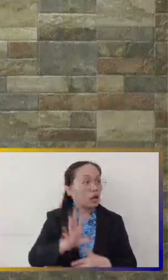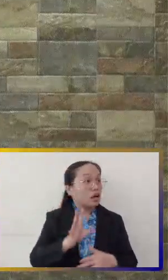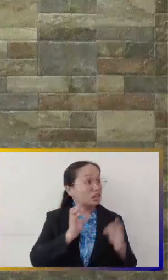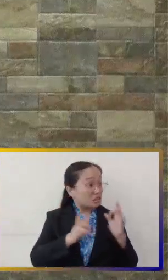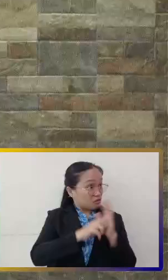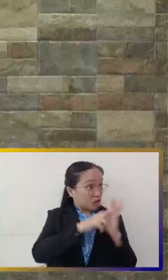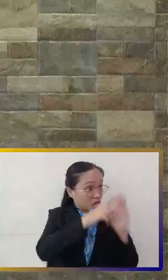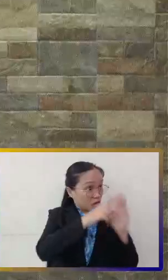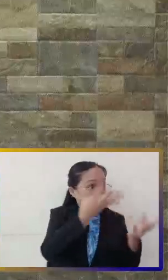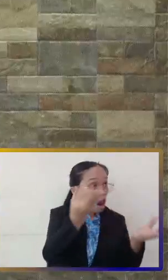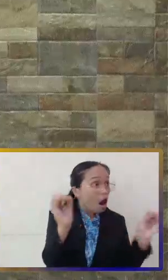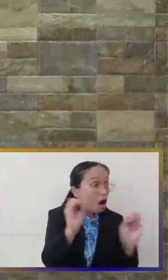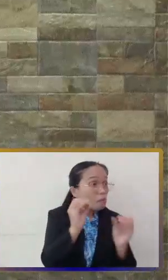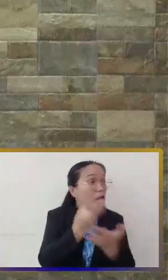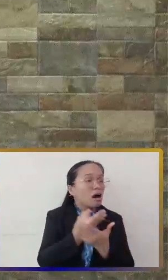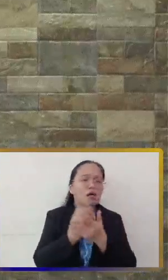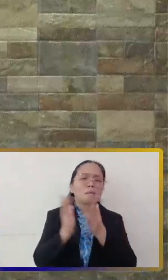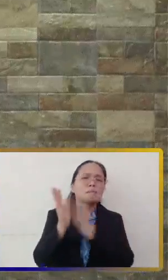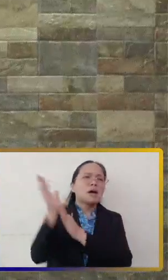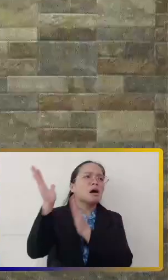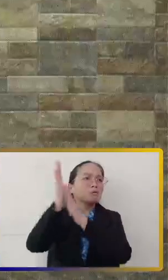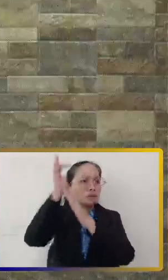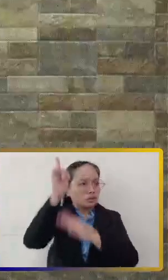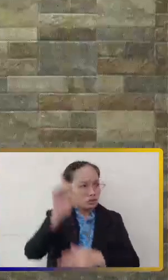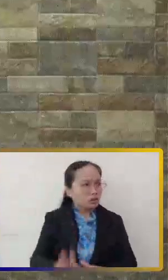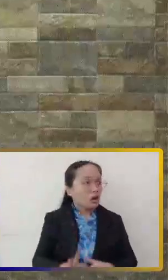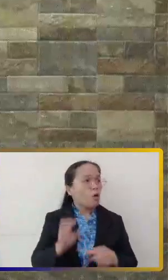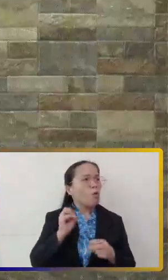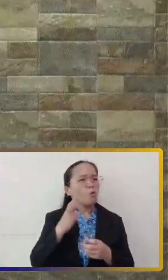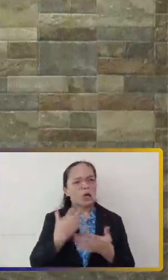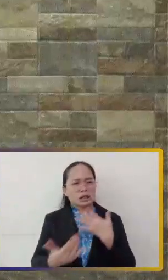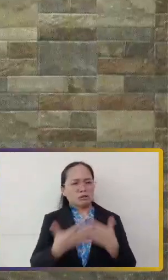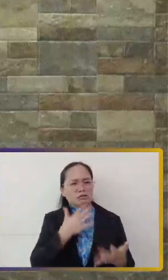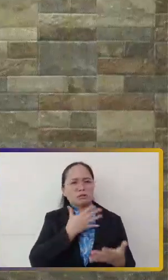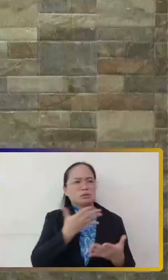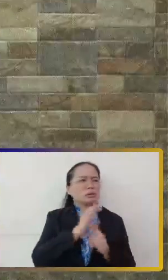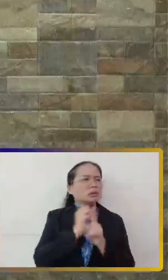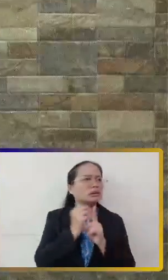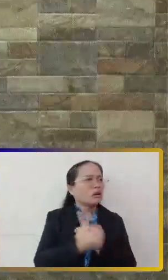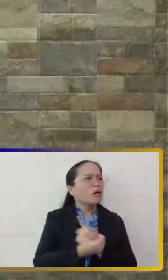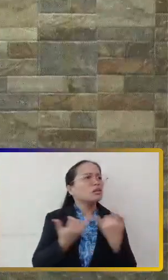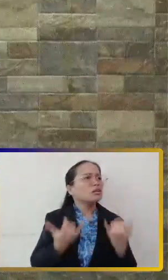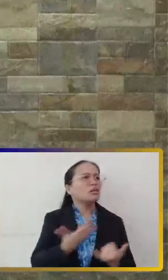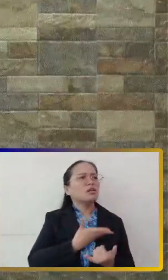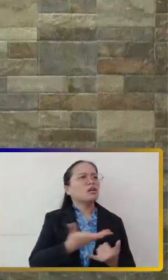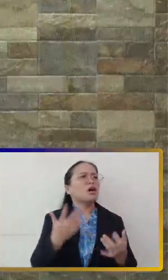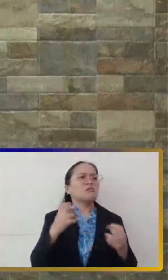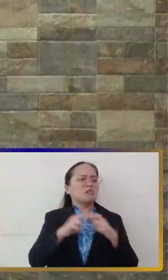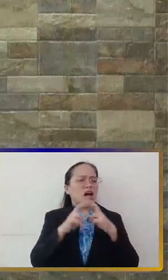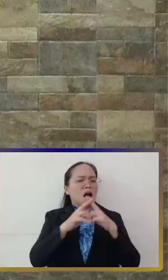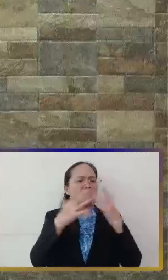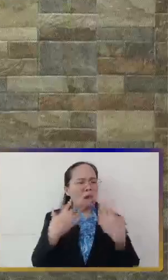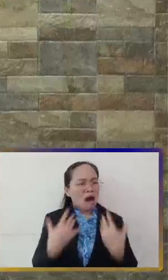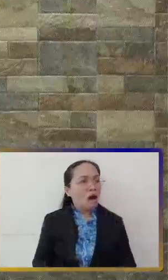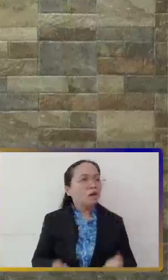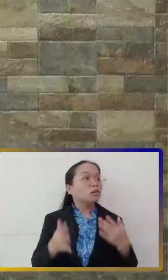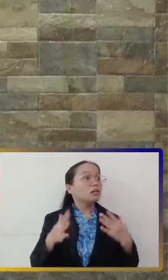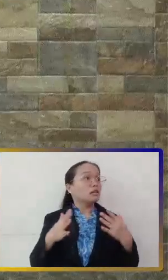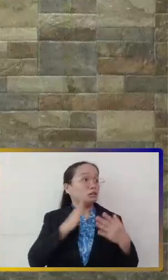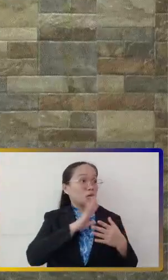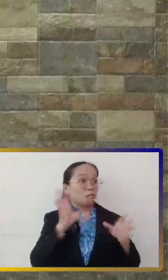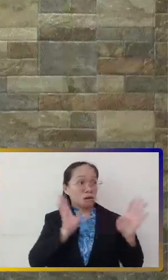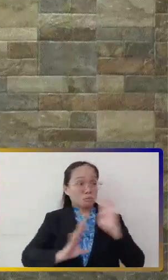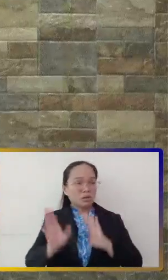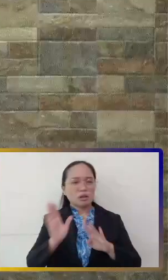pera, praise Him! Ano mang kalagayan mo ngayon, kapatid, ano mang kabigat ang problema mo, huwag mo nang